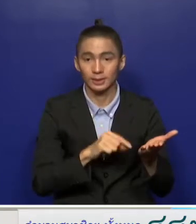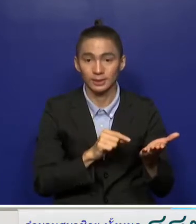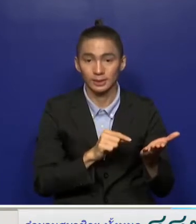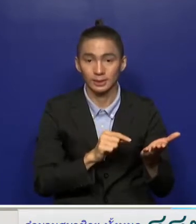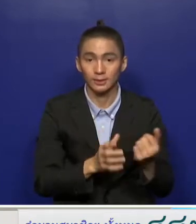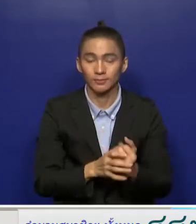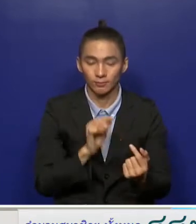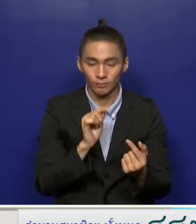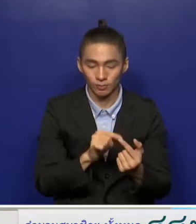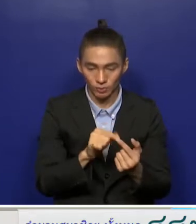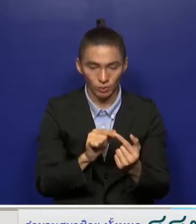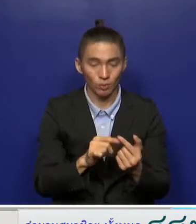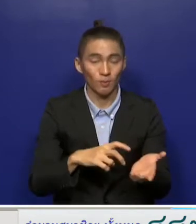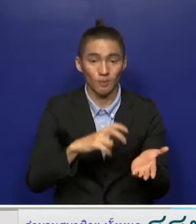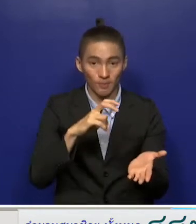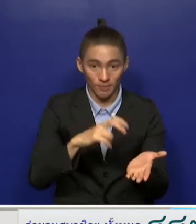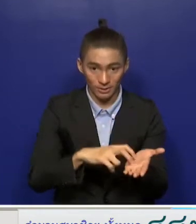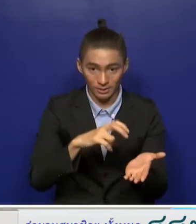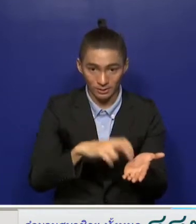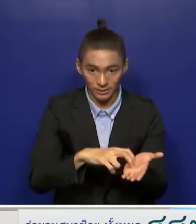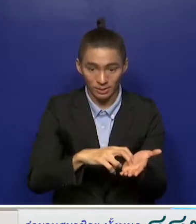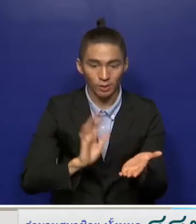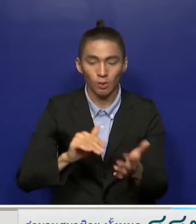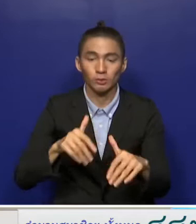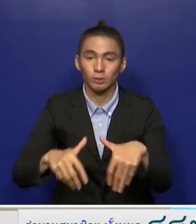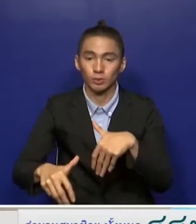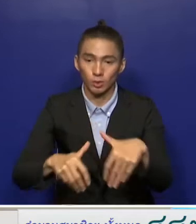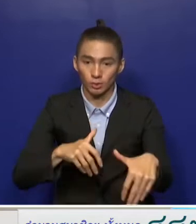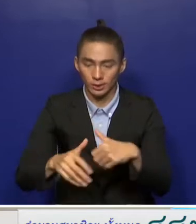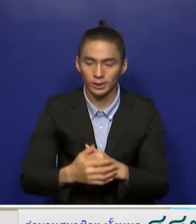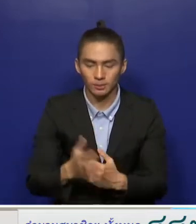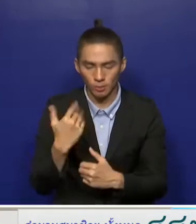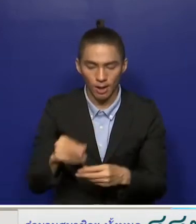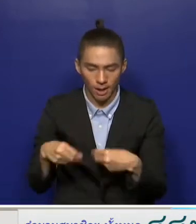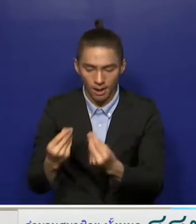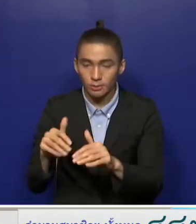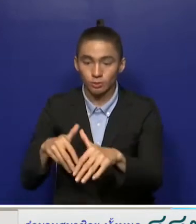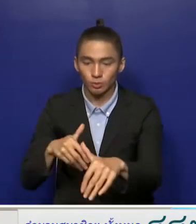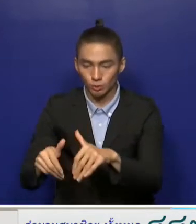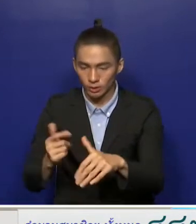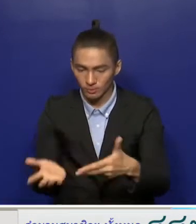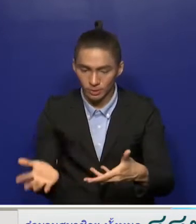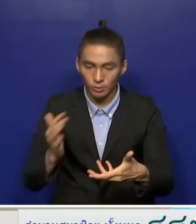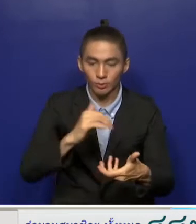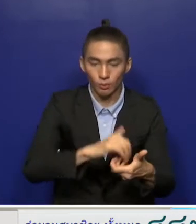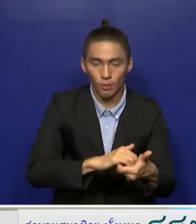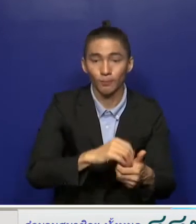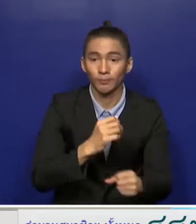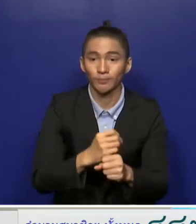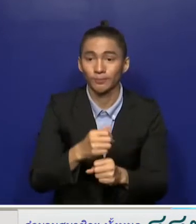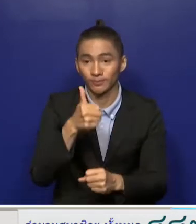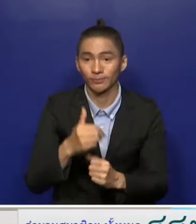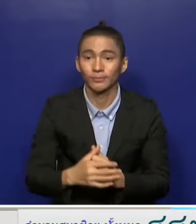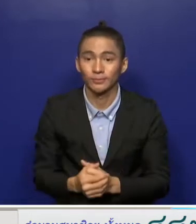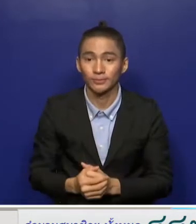อ ลี่ยั ทั้ถิน พ Görilliจะให้พ๊ น้ ประชาชนได้มส่วร่มในสองประเด็น ที่จะ